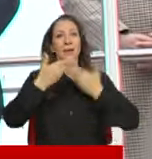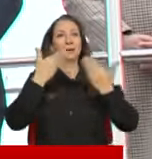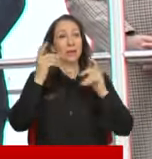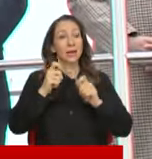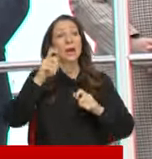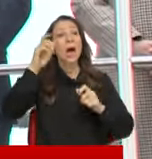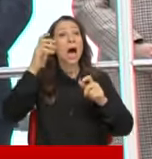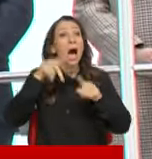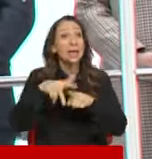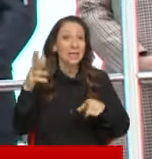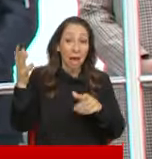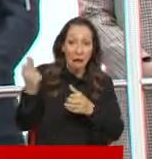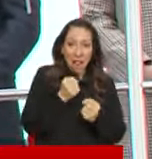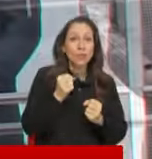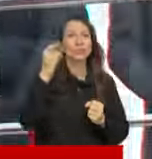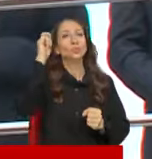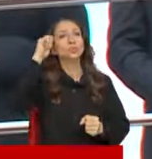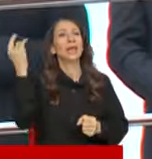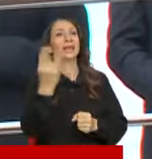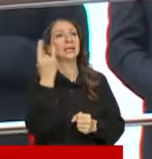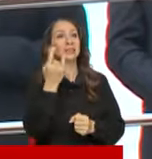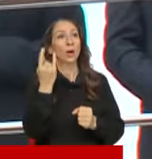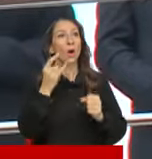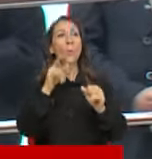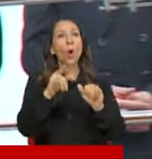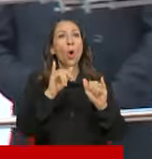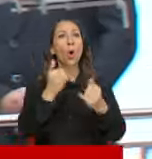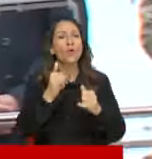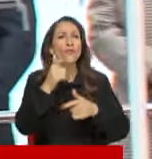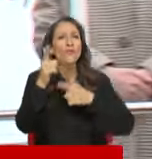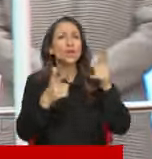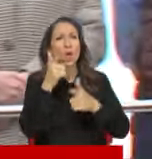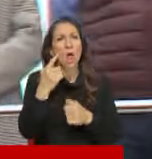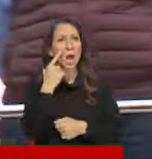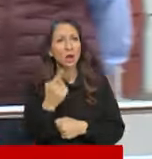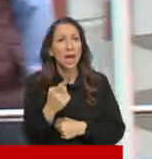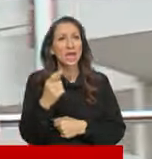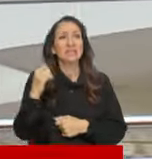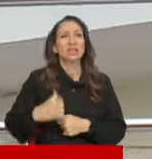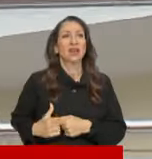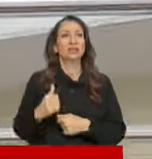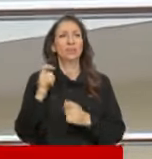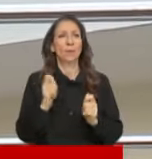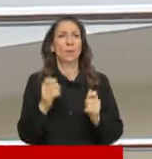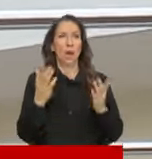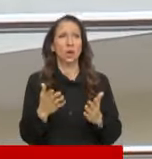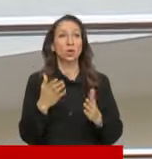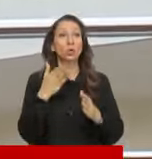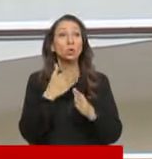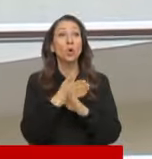Atı alan Üsküdar'ı gezecek göndermesi yaptı kumpas videoları üzerinden savcılık yapıyorlar